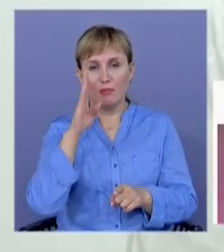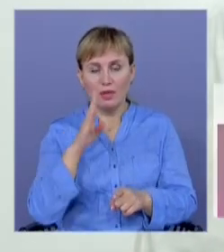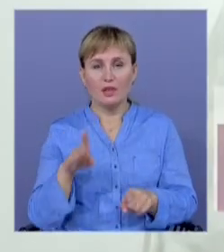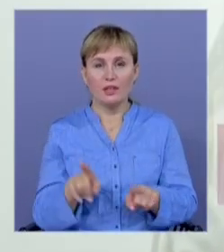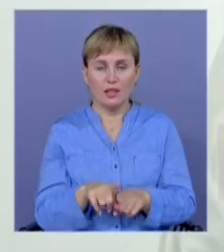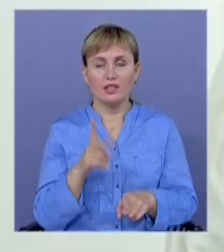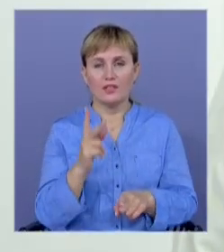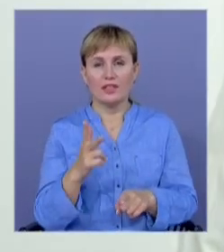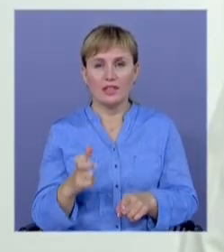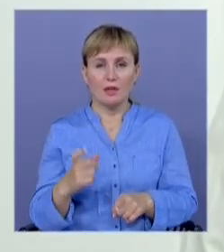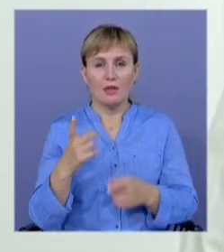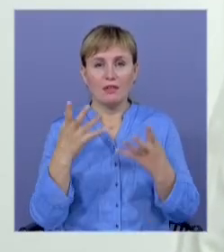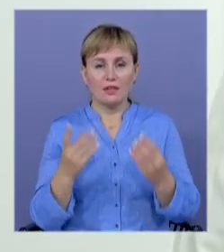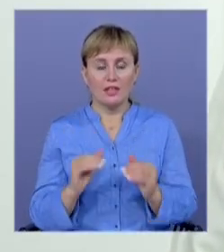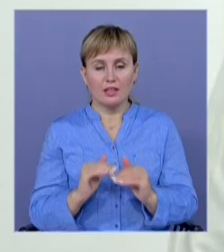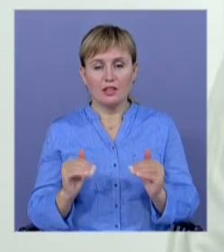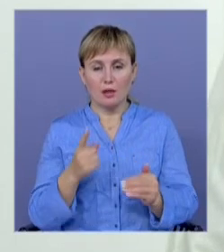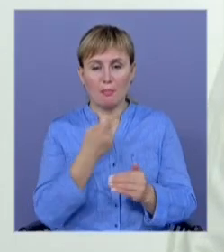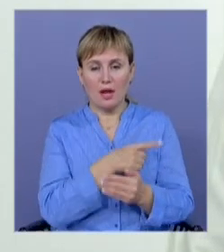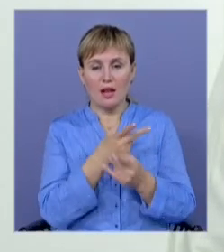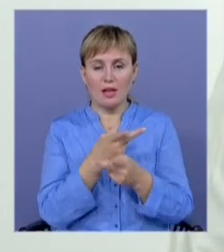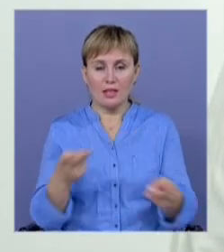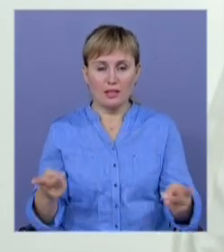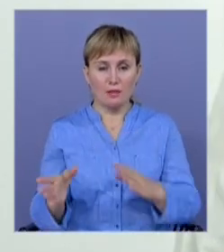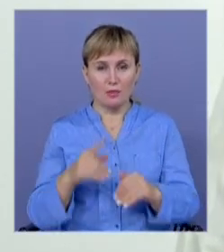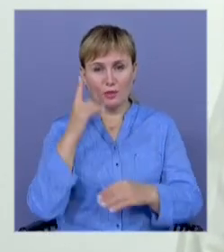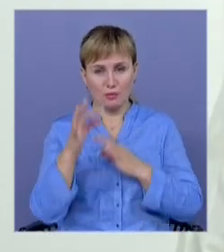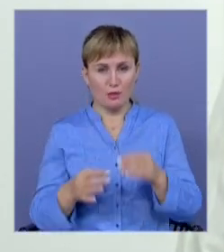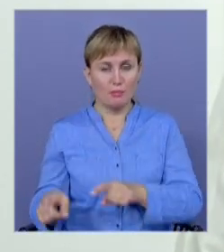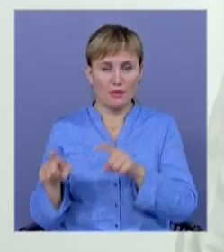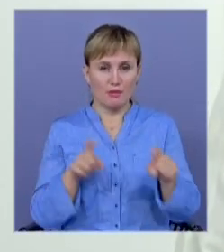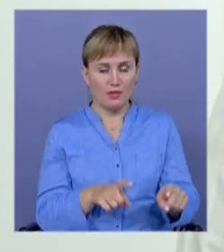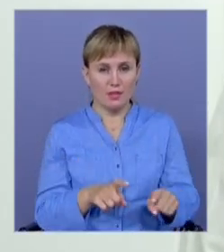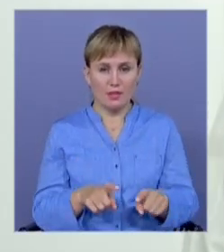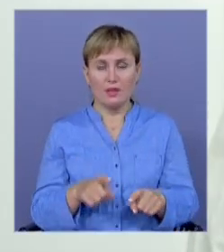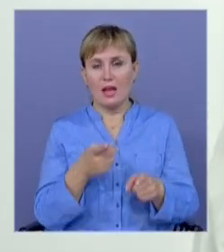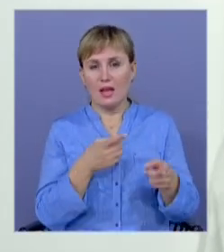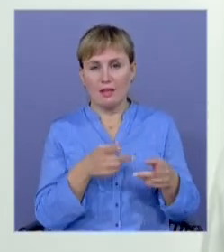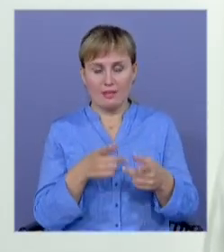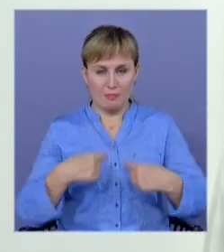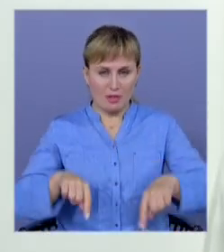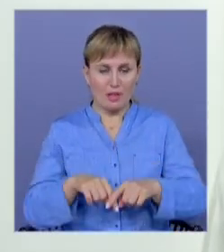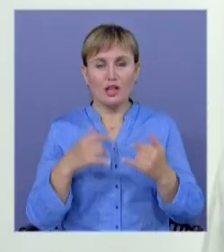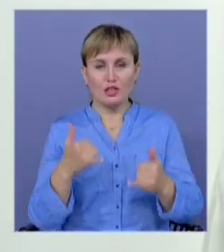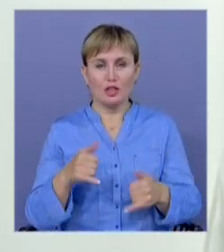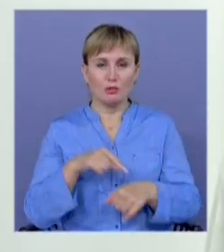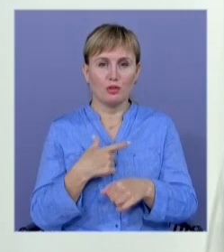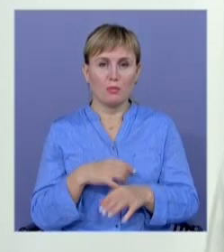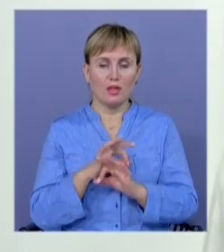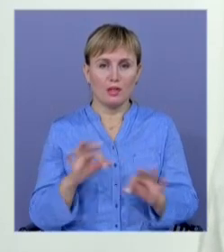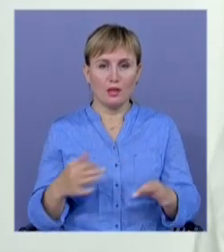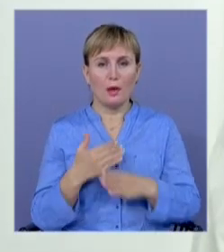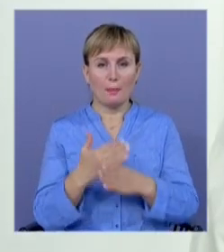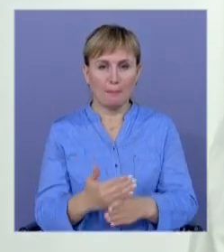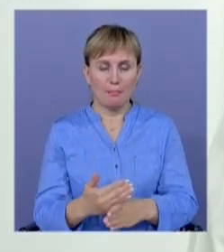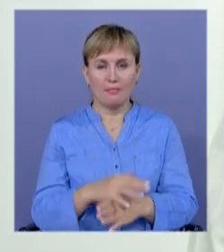таким же весом. Первый день малыши лежали в реанимации. Спустя сутки мы перевели их в отделение патологии. Сейчас они чувствуют себя хорошо. Мы